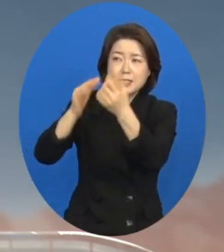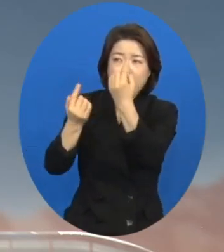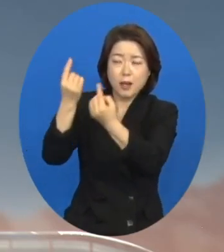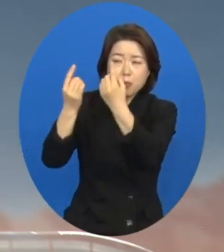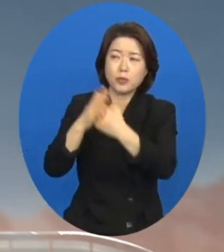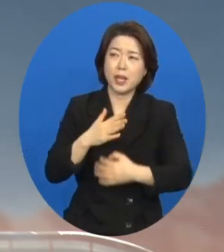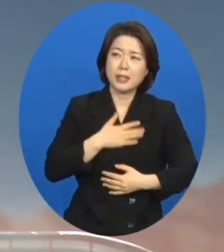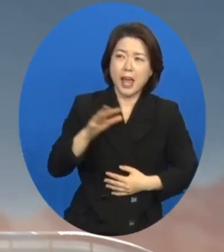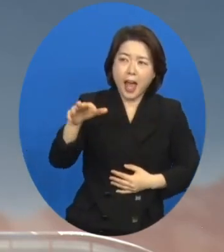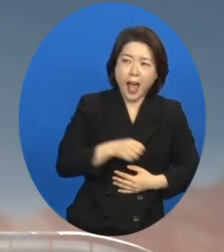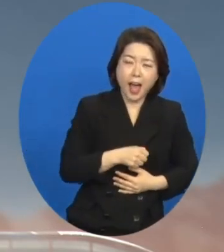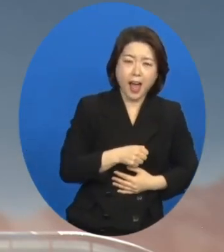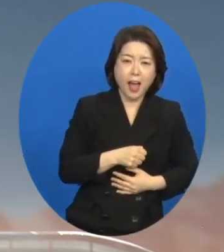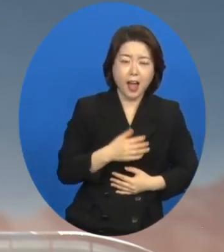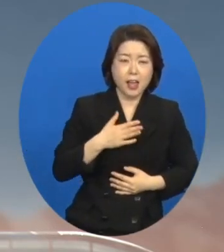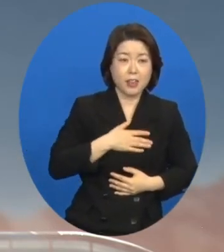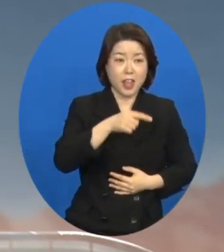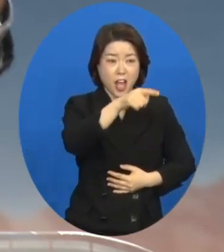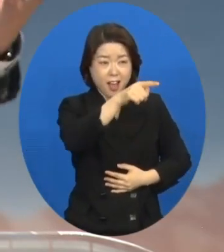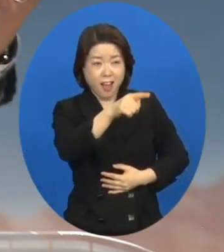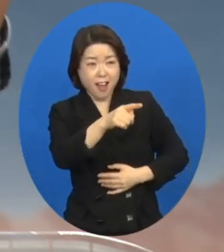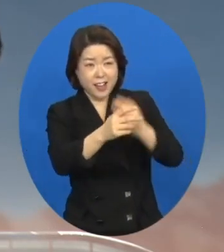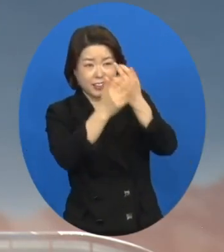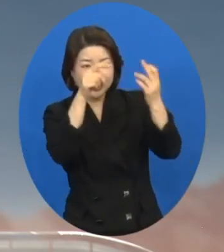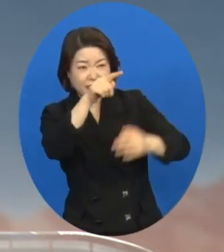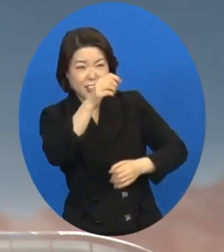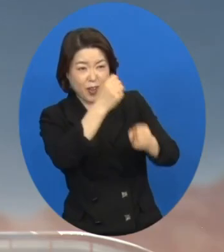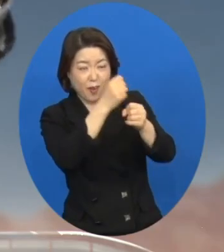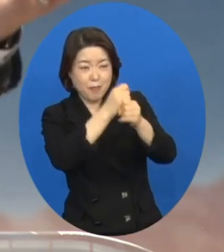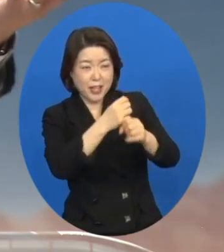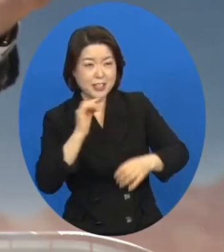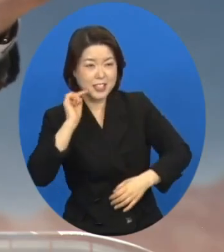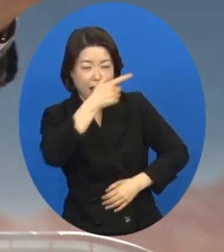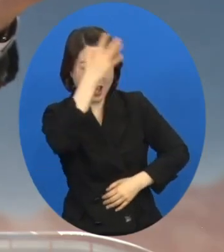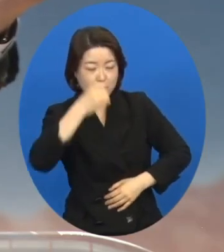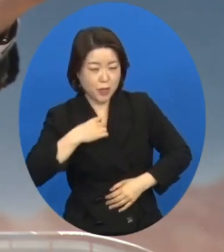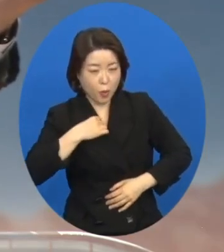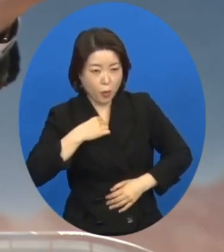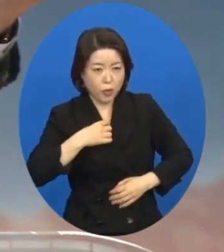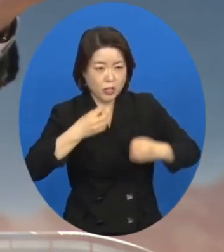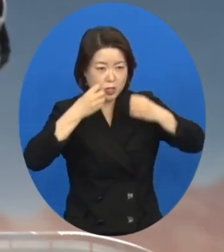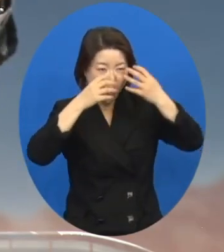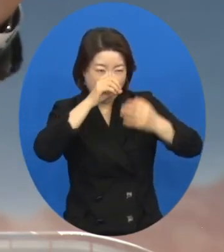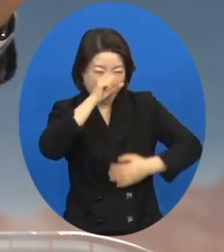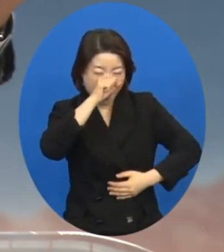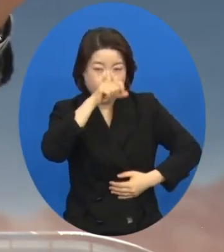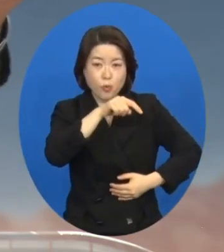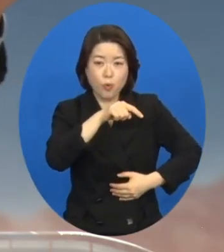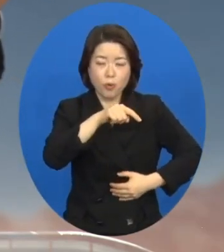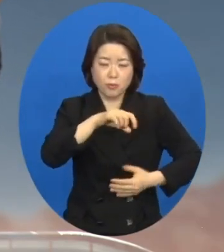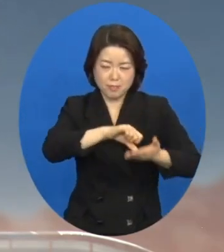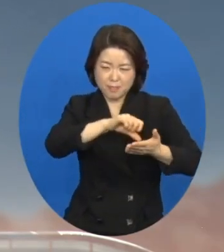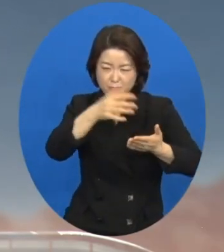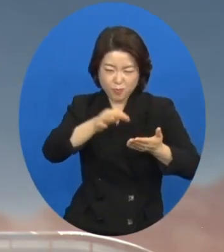내 소유, 신할산의 아름다운 외투, 신상품, 명품,